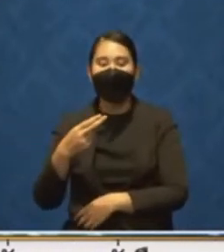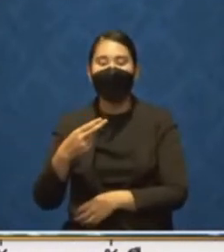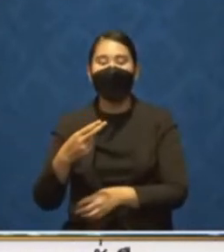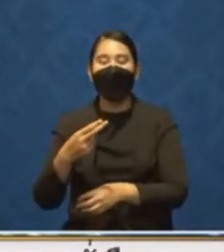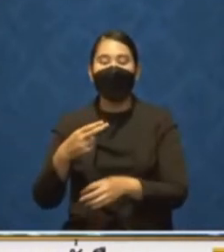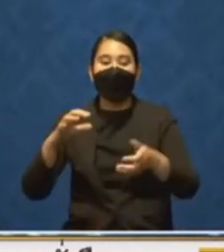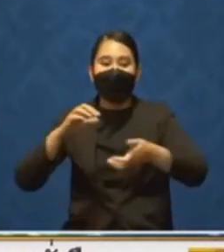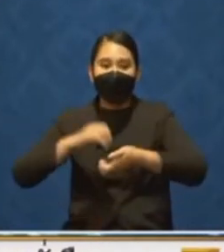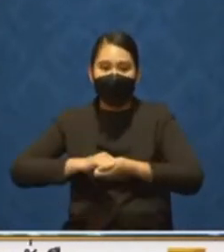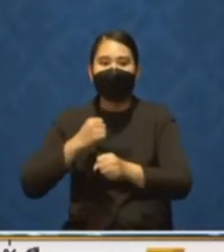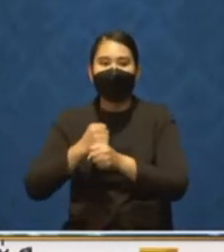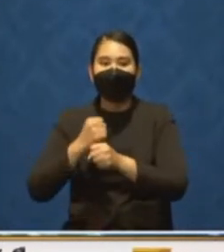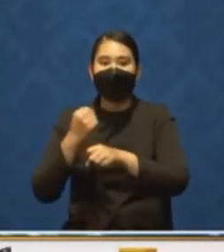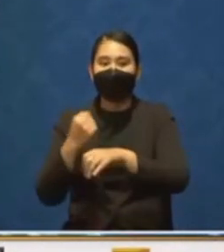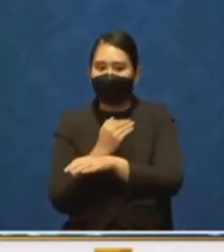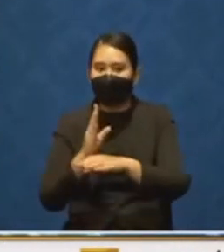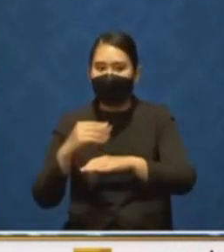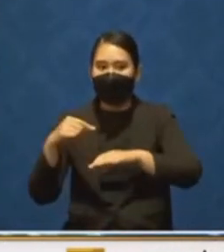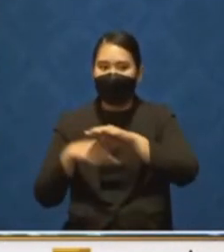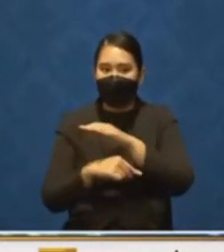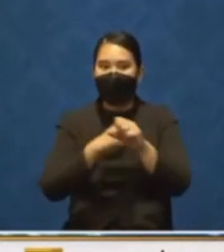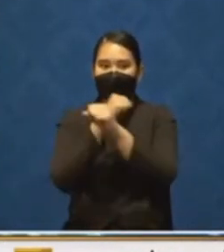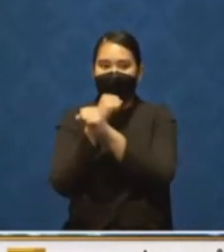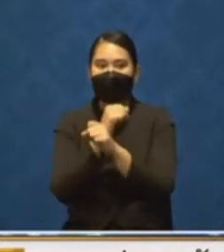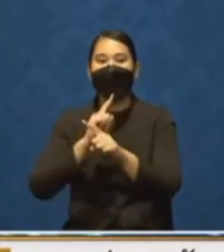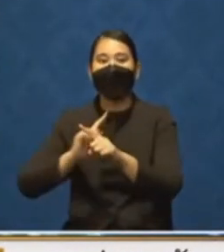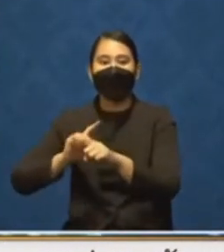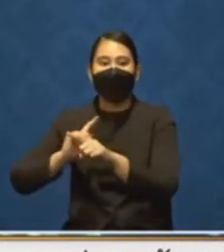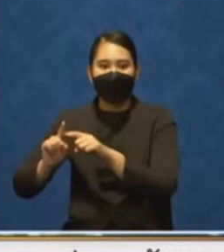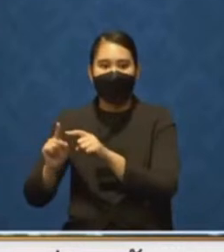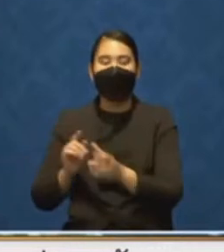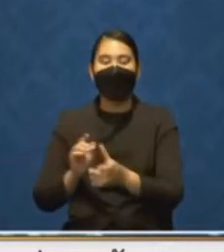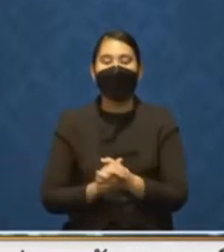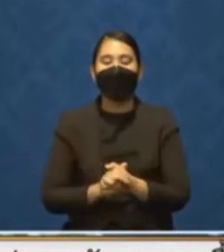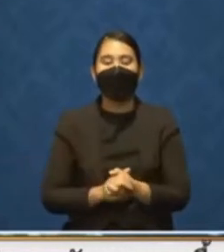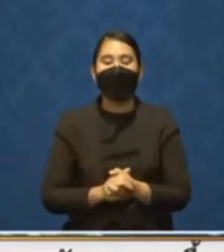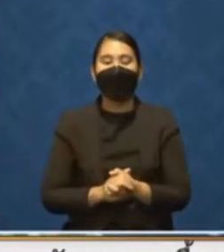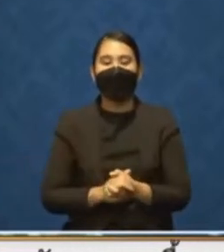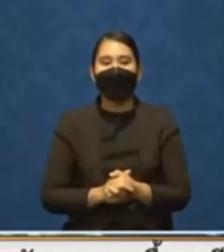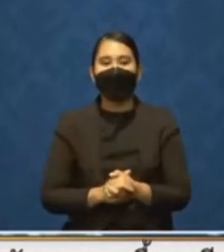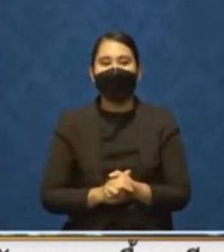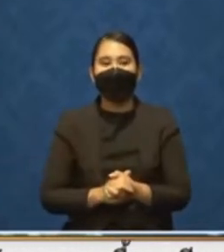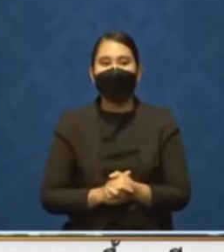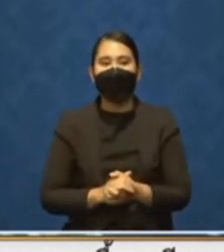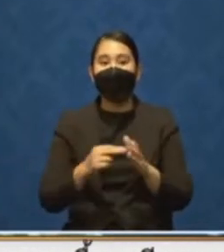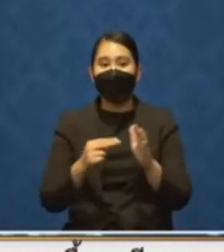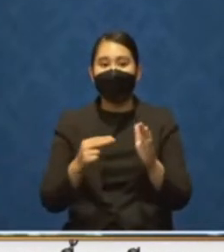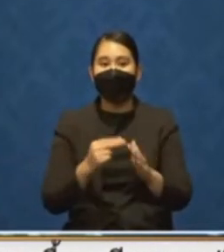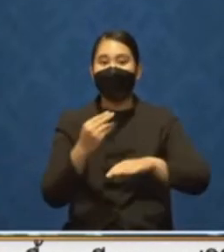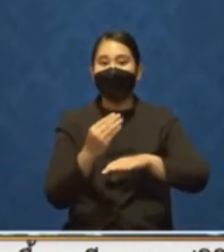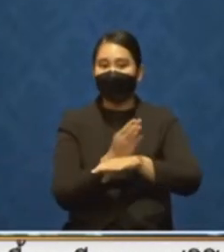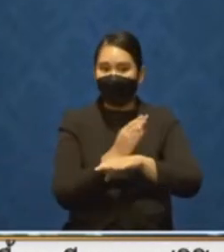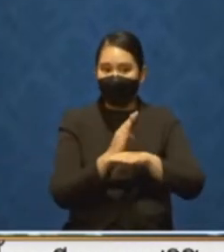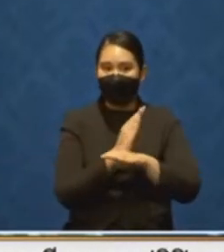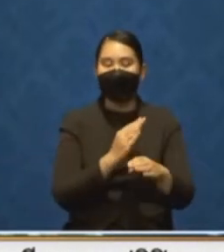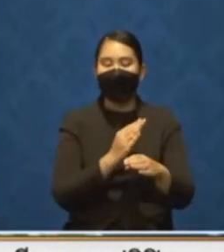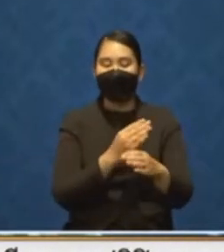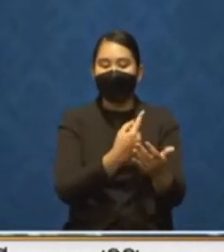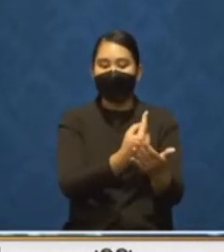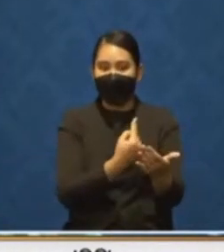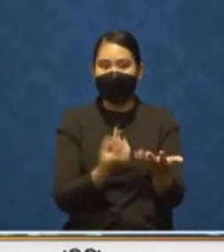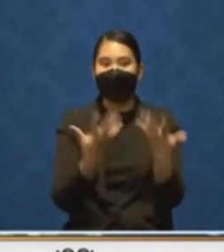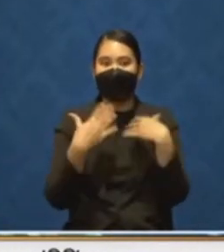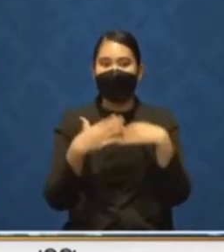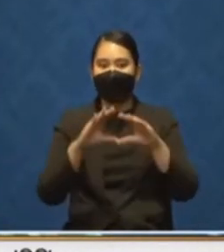เป็นการทุจริตก็ได้จากคณะบริเวณการจะองค์การต่อต้านครขั้นประเทศไทยซึ่งจะมีตัวแทนภาคเอกชนต่างๆเข้าร่วมสังเกตให้คำแนะนำ